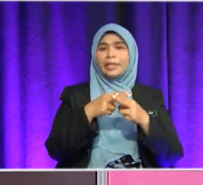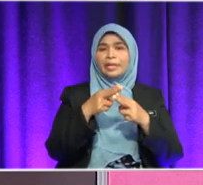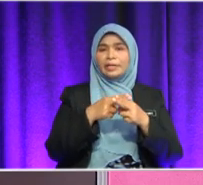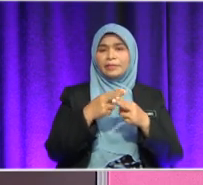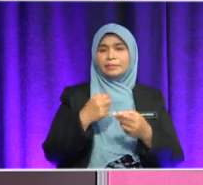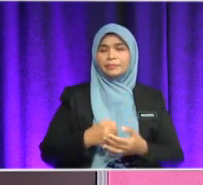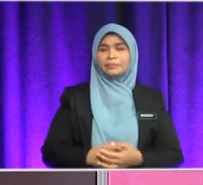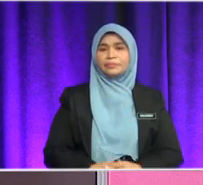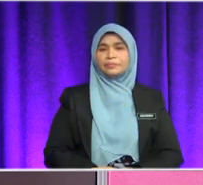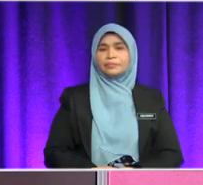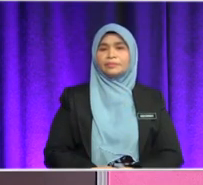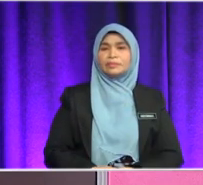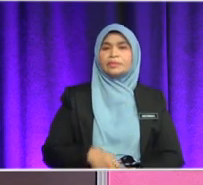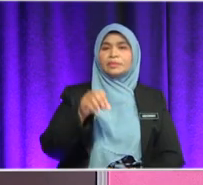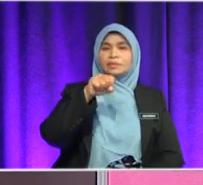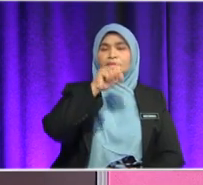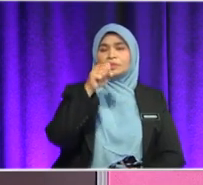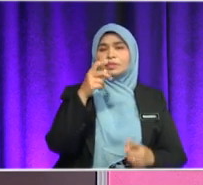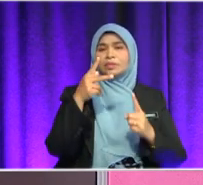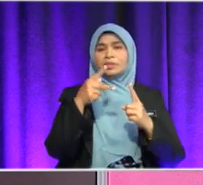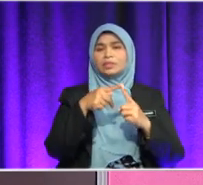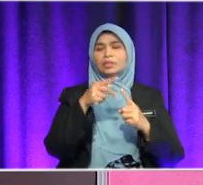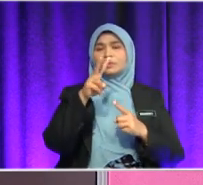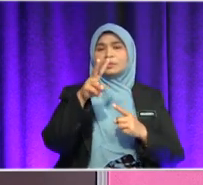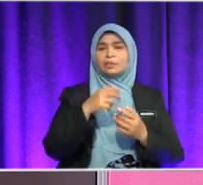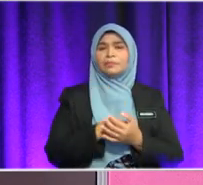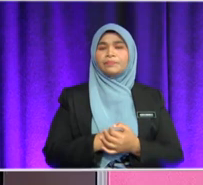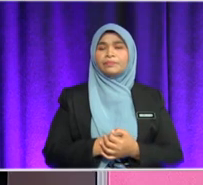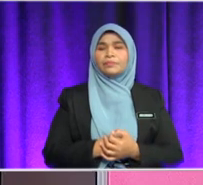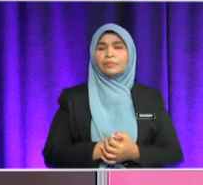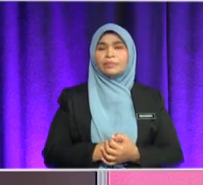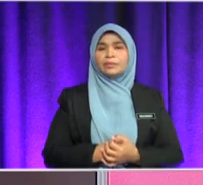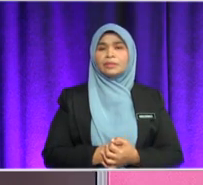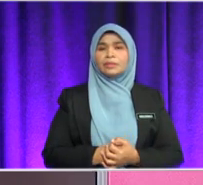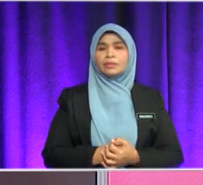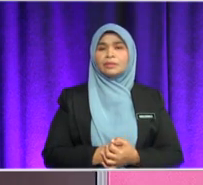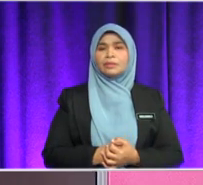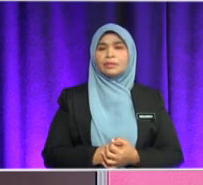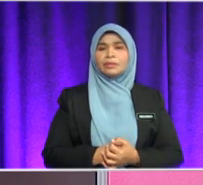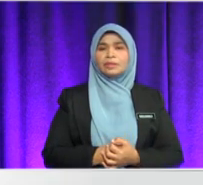luar sana soalnya yang kedua ini kata tugas Jelaskan ini agak-agaknya